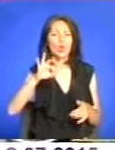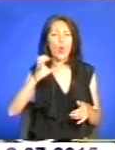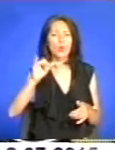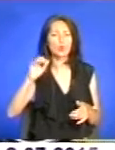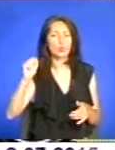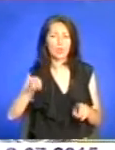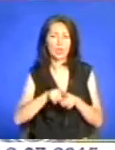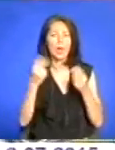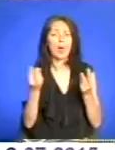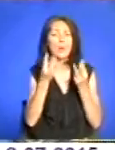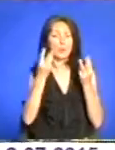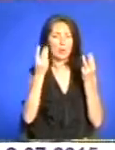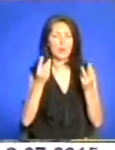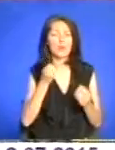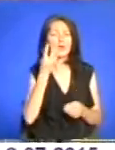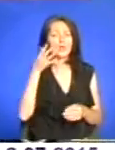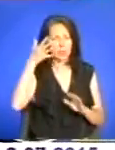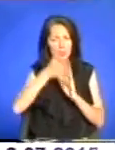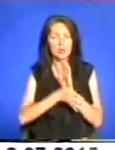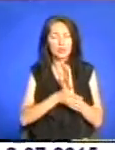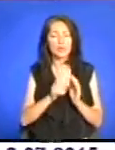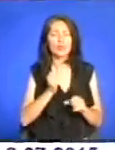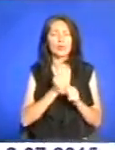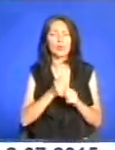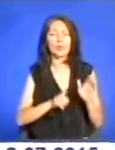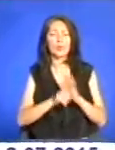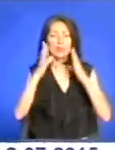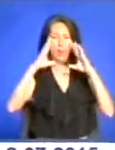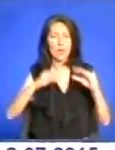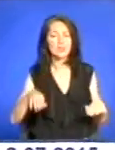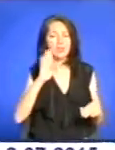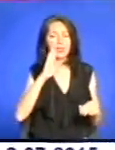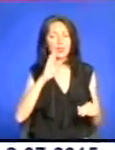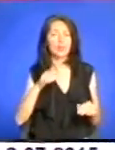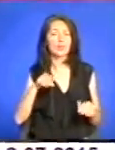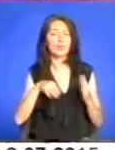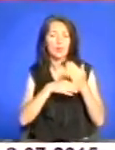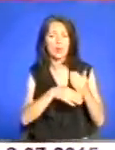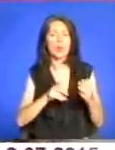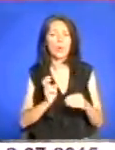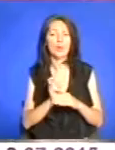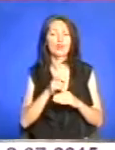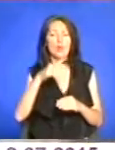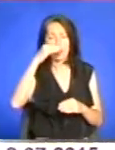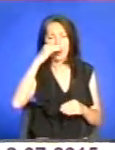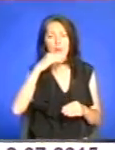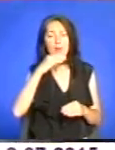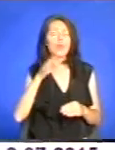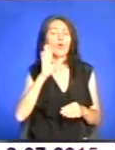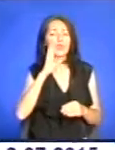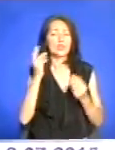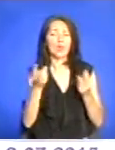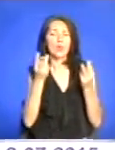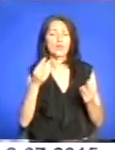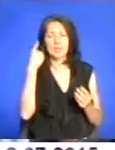що накоїв, почав гасити палаючу жінку. На допомогу йому прийшов батько. У жінки обгоріли лице, груди, живіт та ноги, але вона була